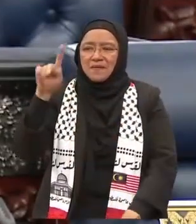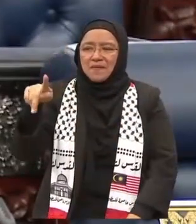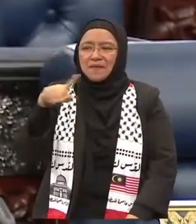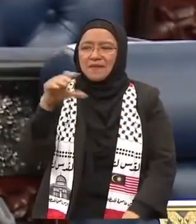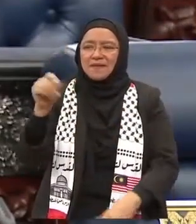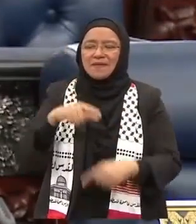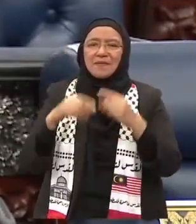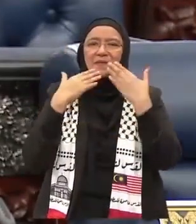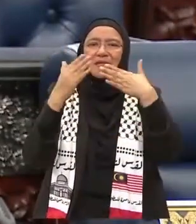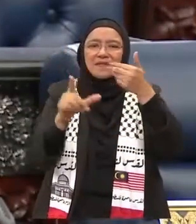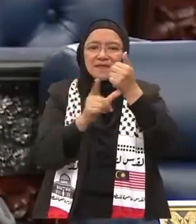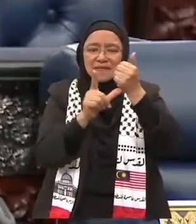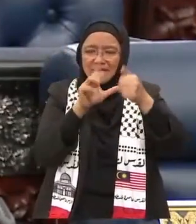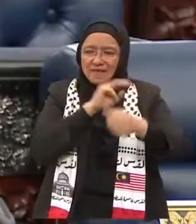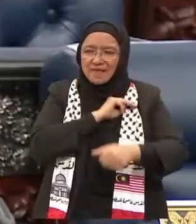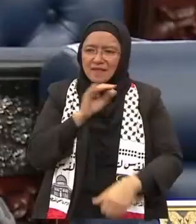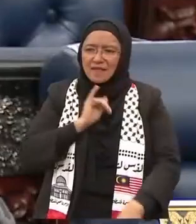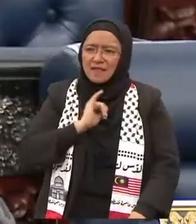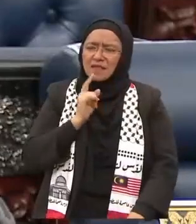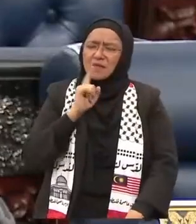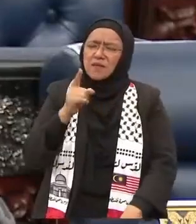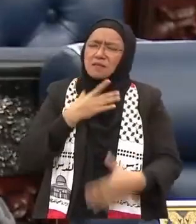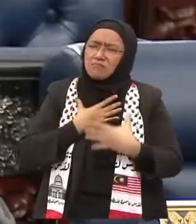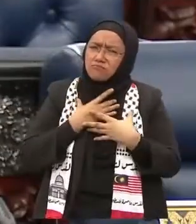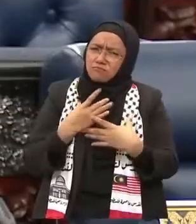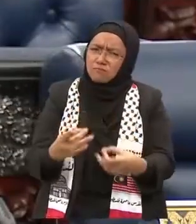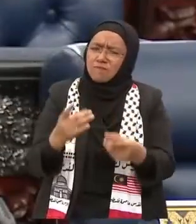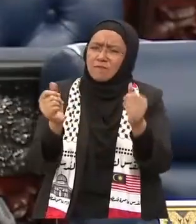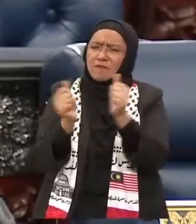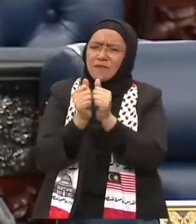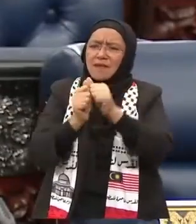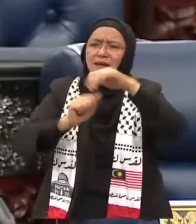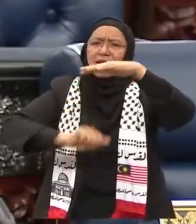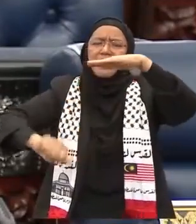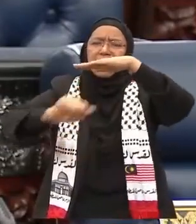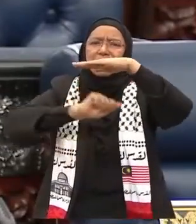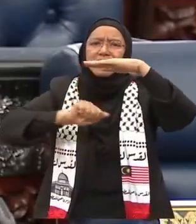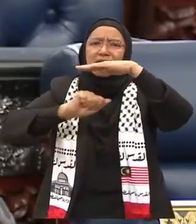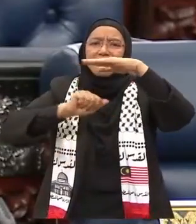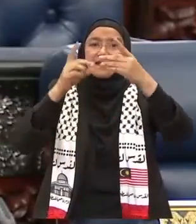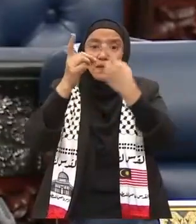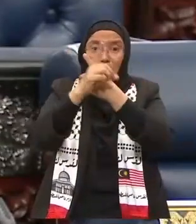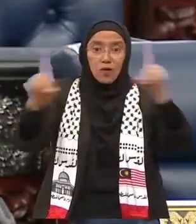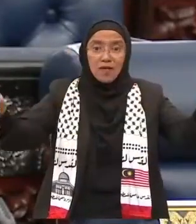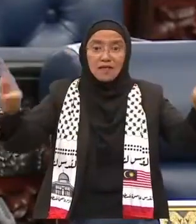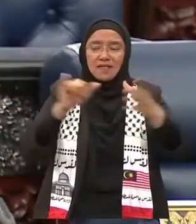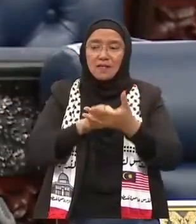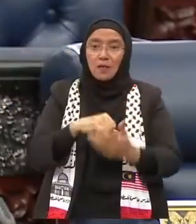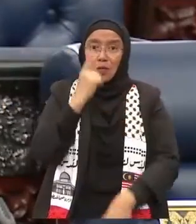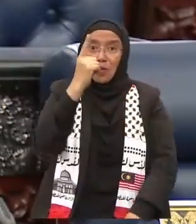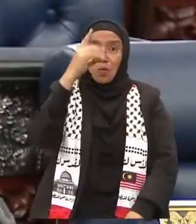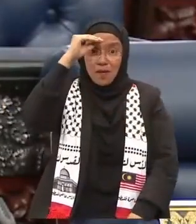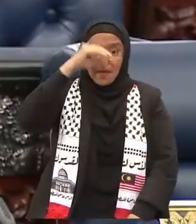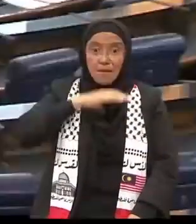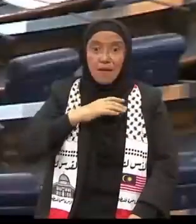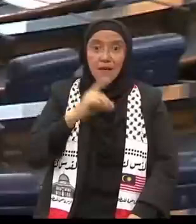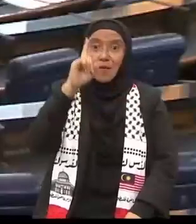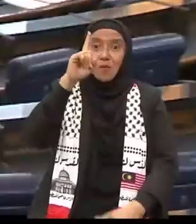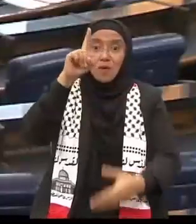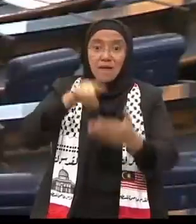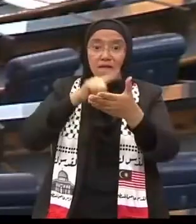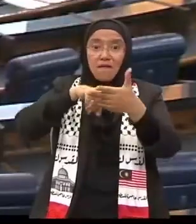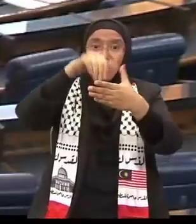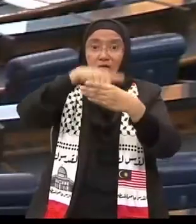demokrasi itu sendiri ya asas demokrasi One Man One Word one value ya bagaimana perkara ini dapat